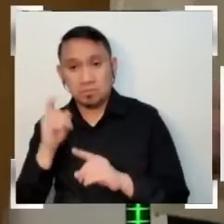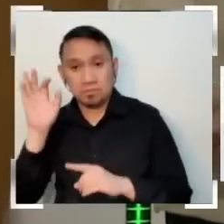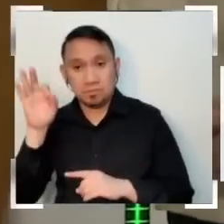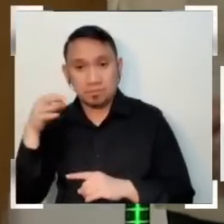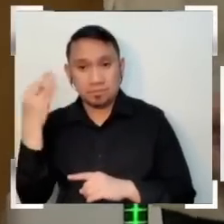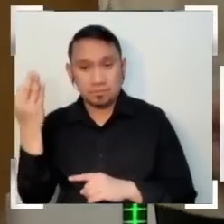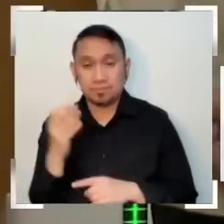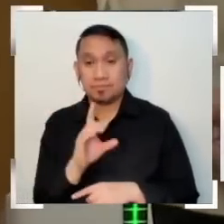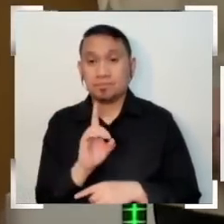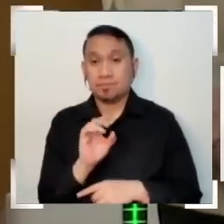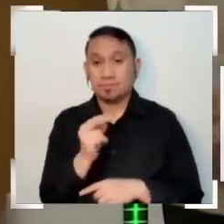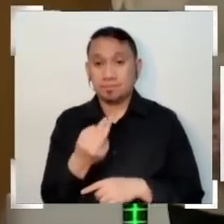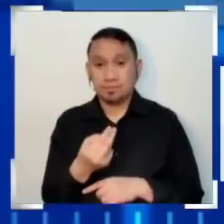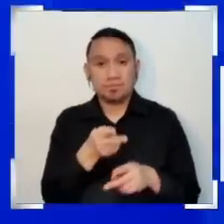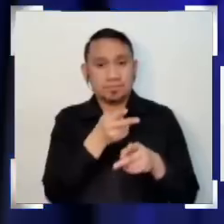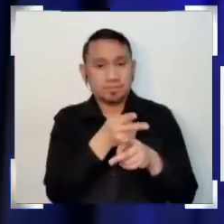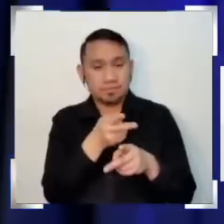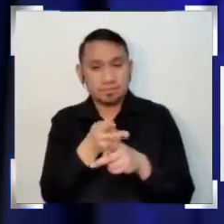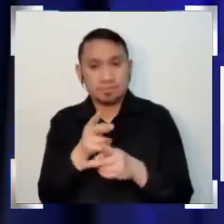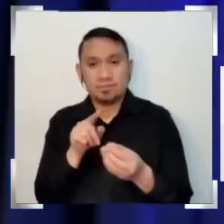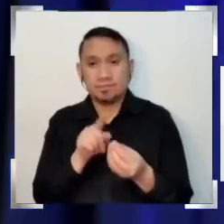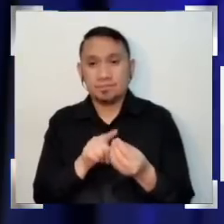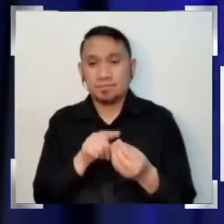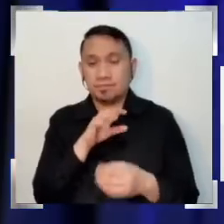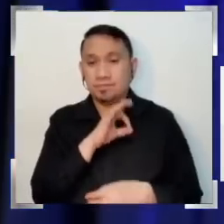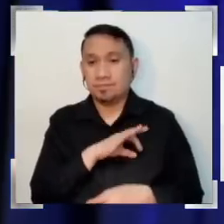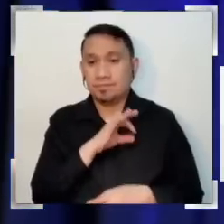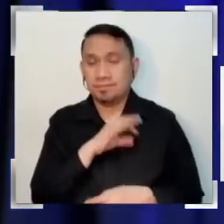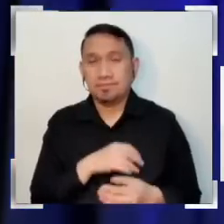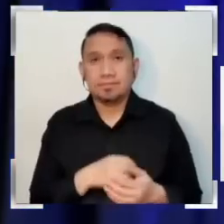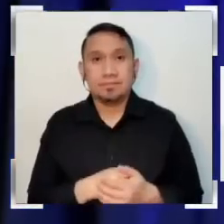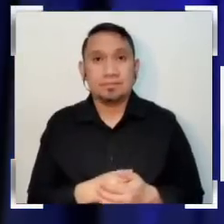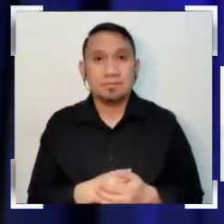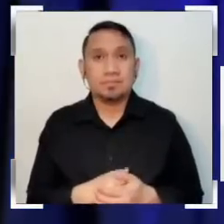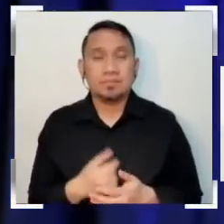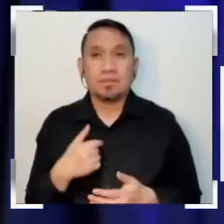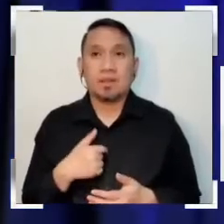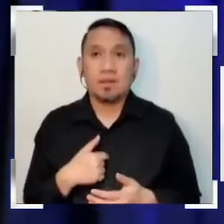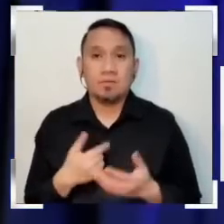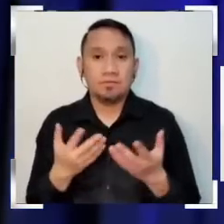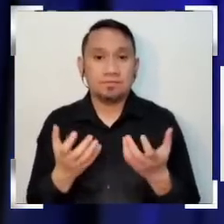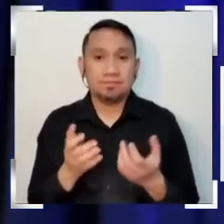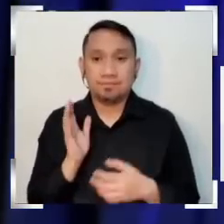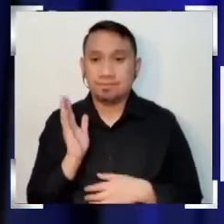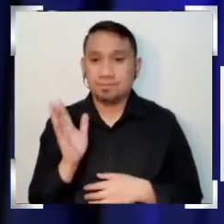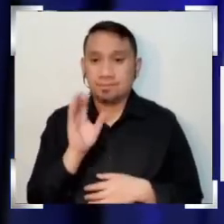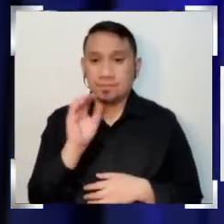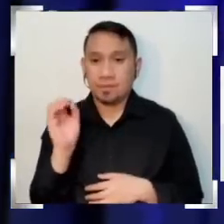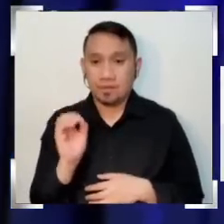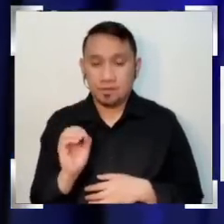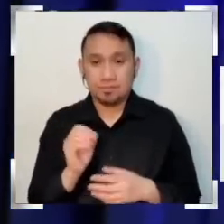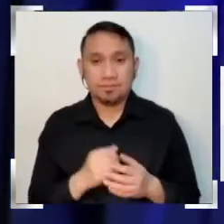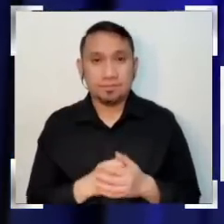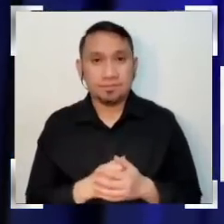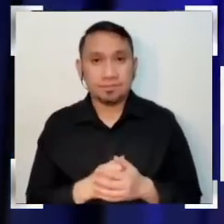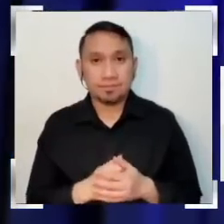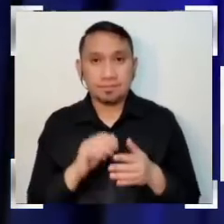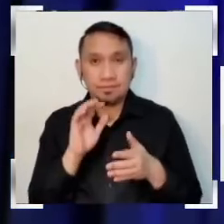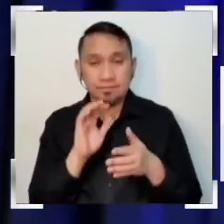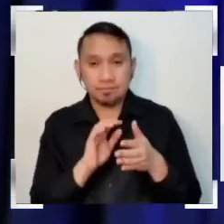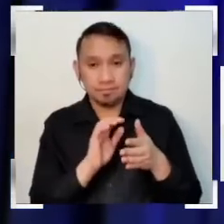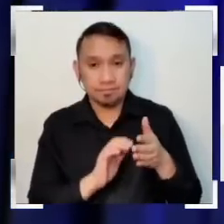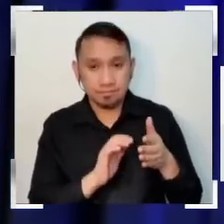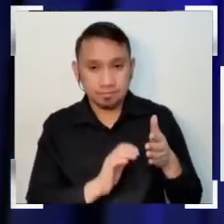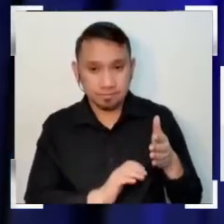magmomonitor sa mga benepisyaryo. I want to hit 50% of that is decreased, para talagang pababa. And then, hindi mo